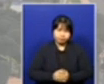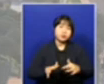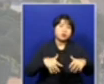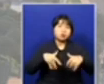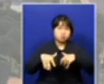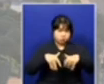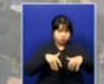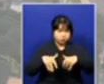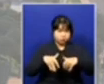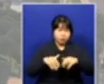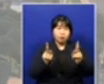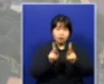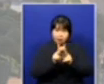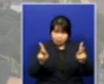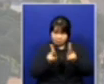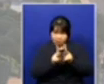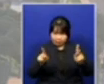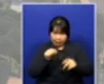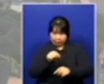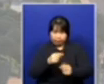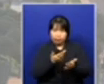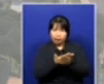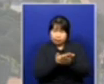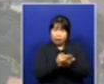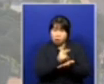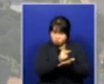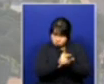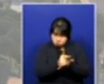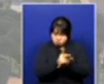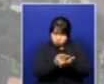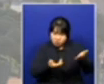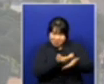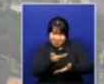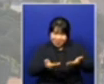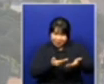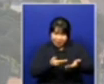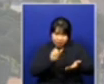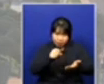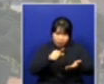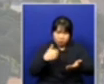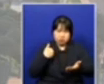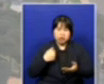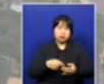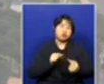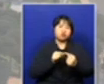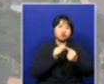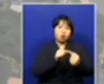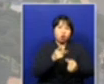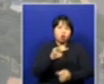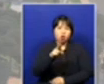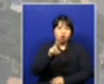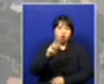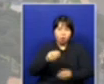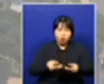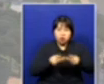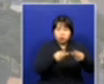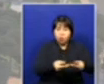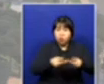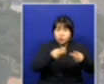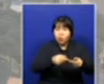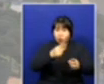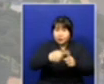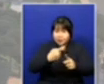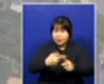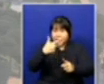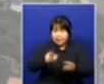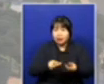ครับกรรมการกันกรองเงินที่เขาจะกู้เนี่ยเขาให้รายงานต่อครม.อย่างน้อยทุก3เดือนคำถามก็คือคณะกรรม